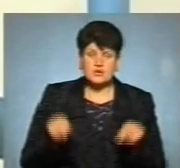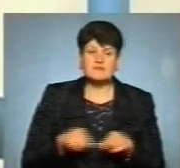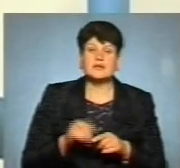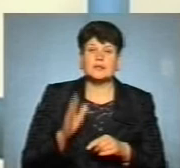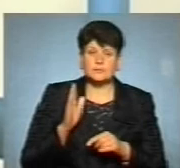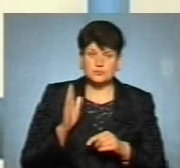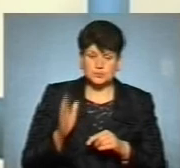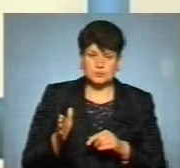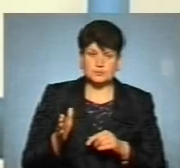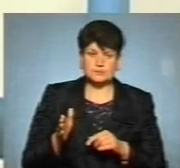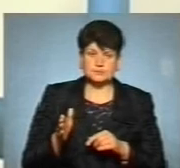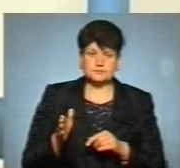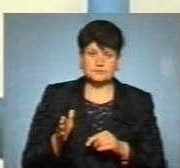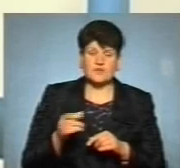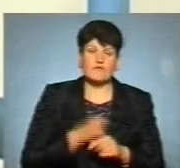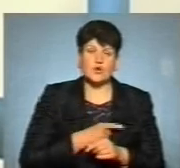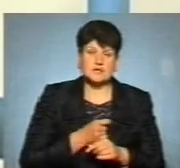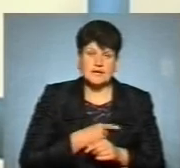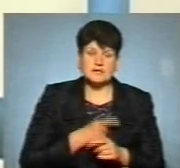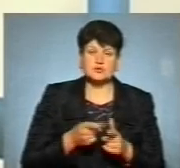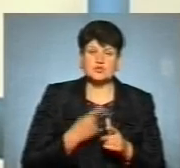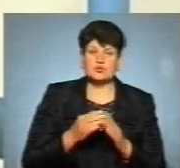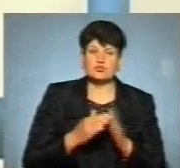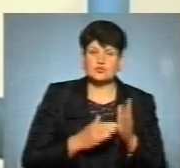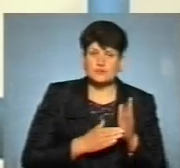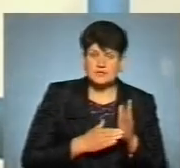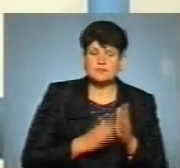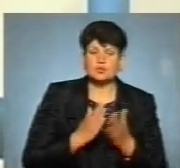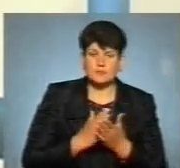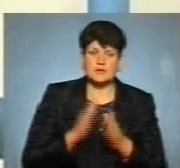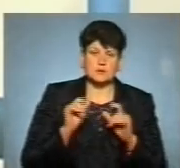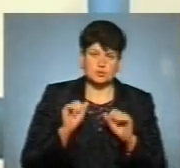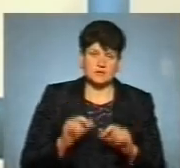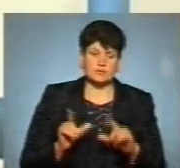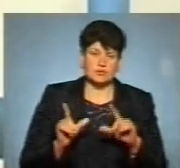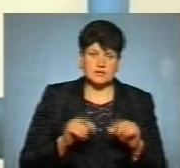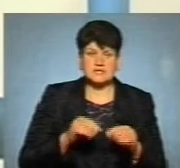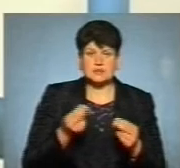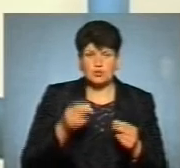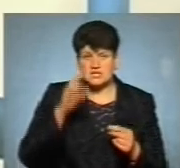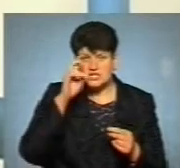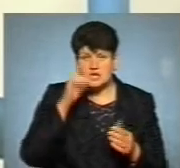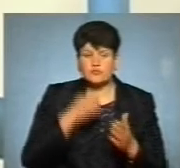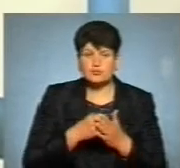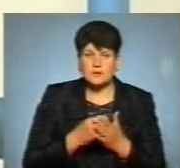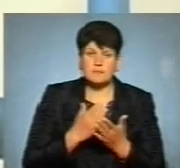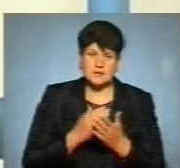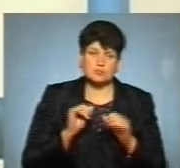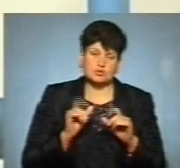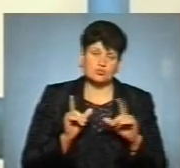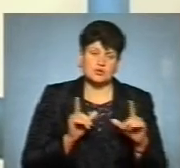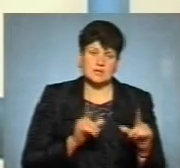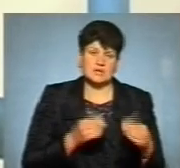і в Одесу чи в Пущу-Водицю, в Київ, вони будуть мати можливість за кошти державного бюджету будуть мати можливість поїхати